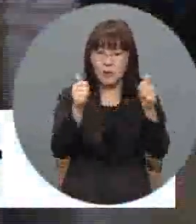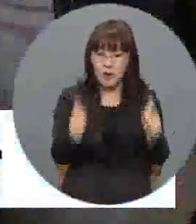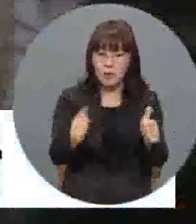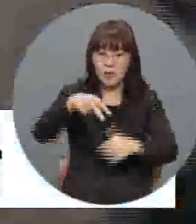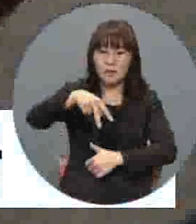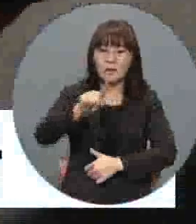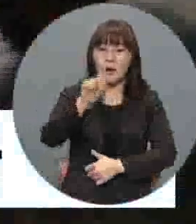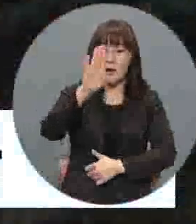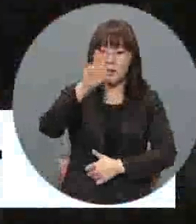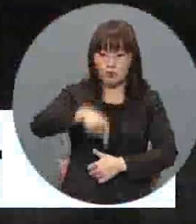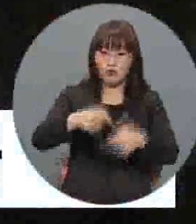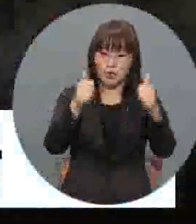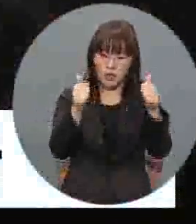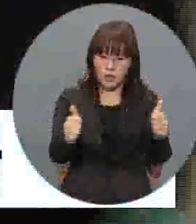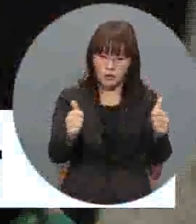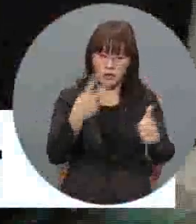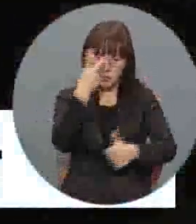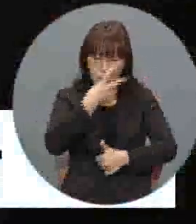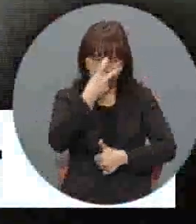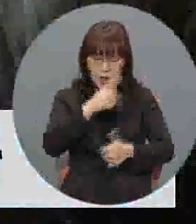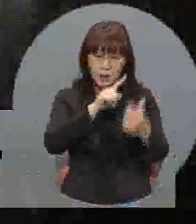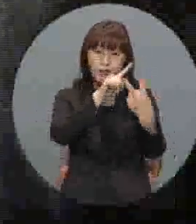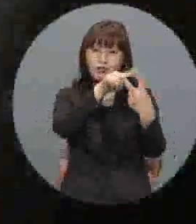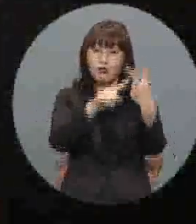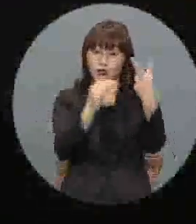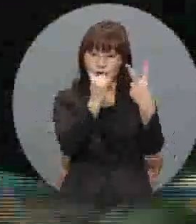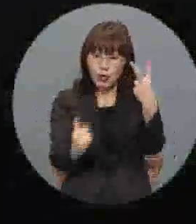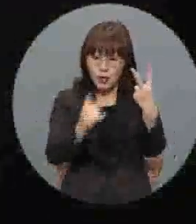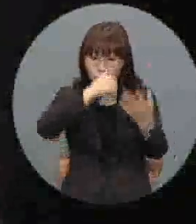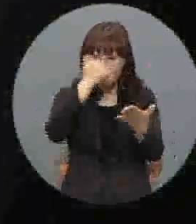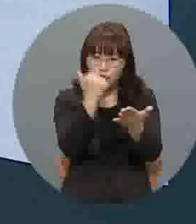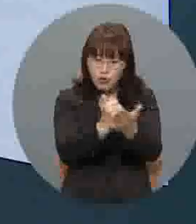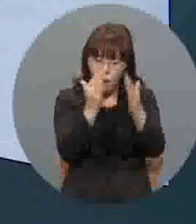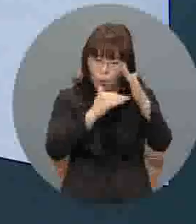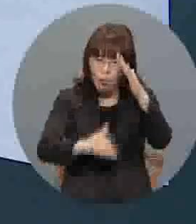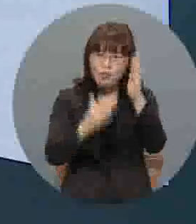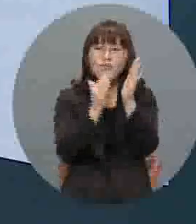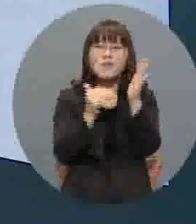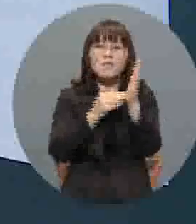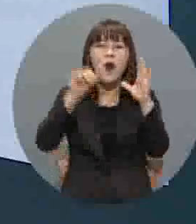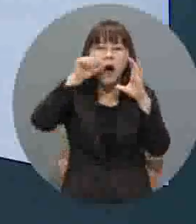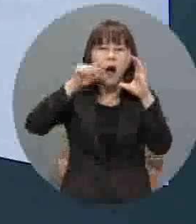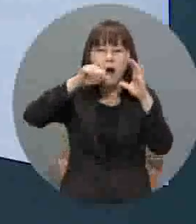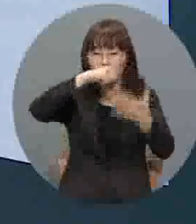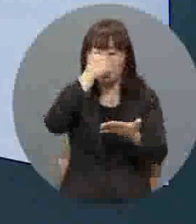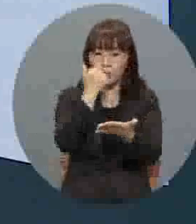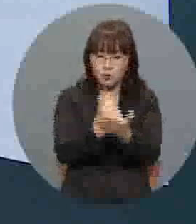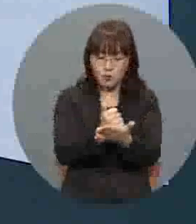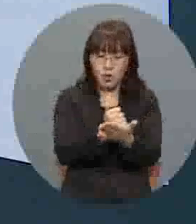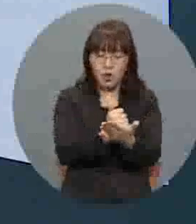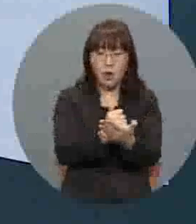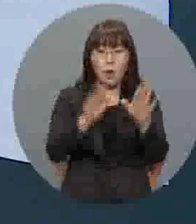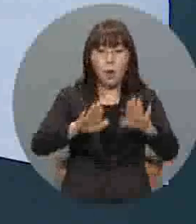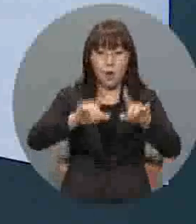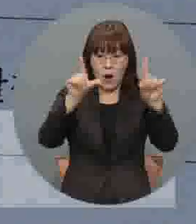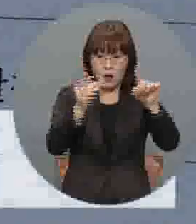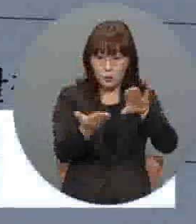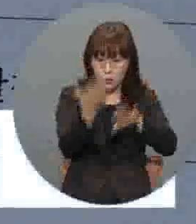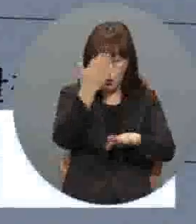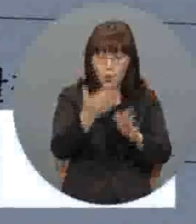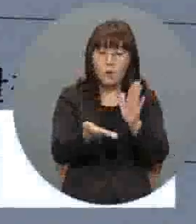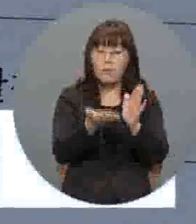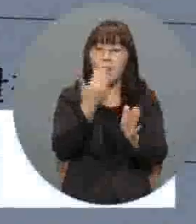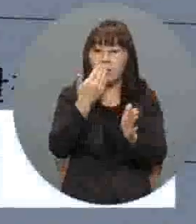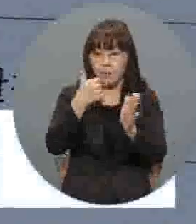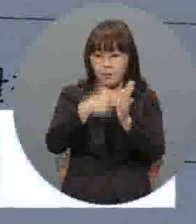서부지원에서 열렸습니다. 이들에게 적용된 혐의는 공무상 비밀 누설입니다. 대구경찰은 올해 초부터 식품위생법